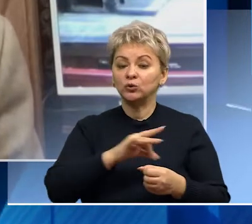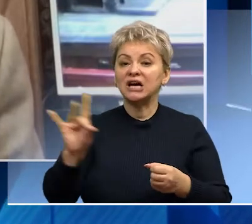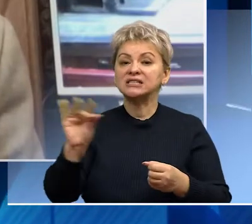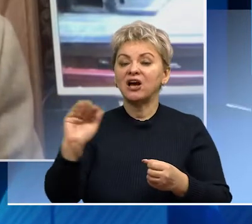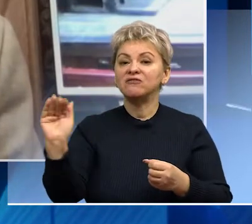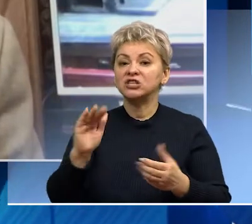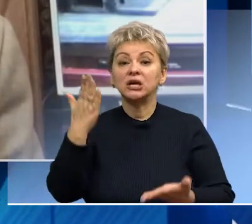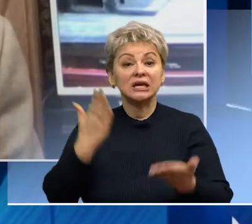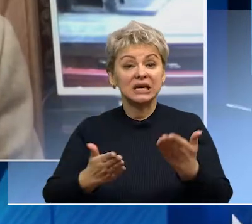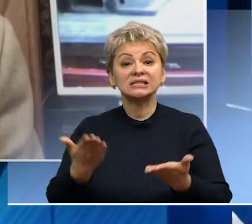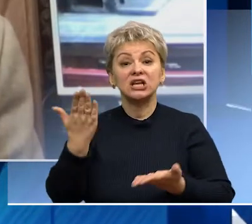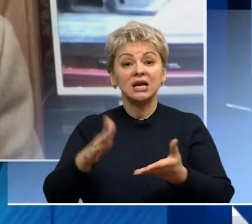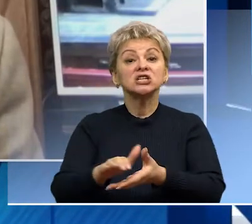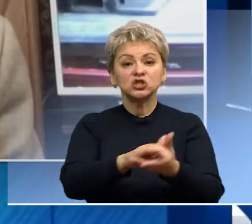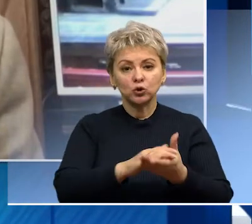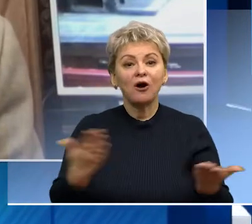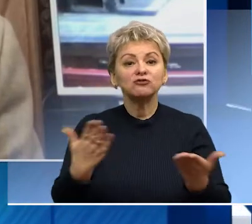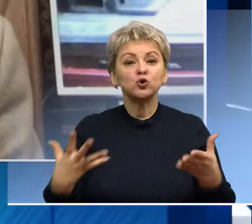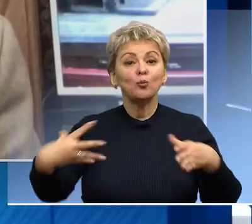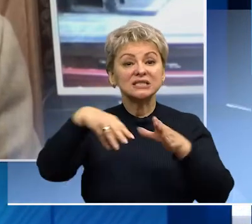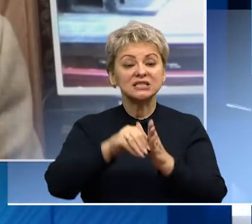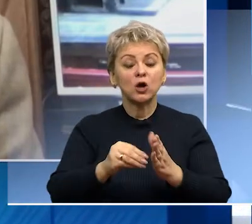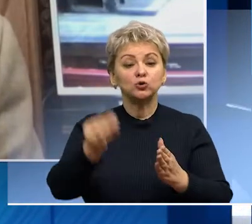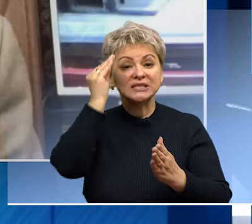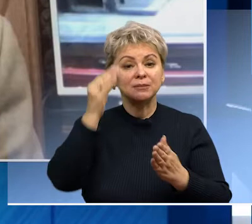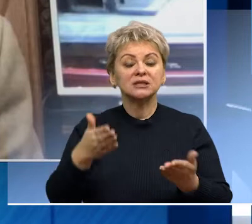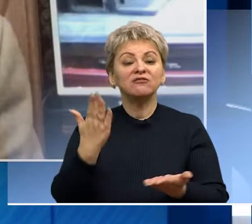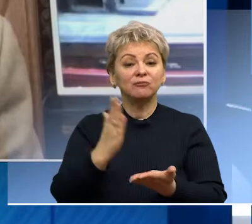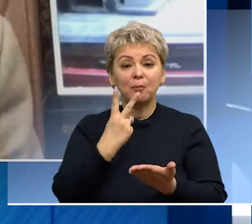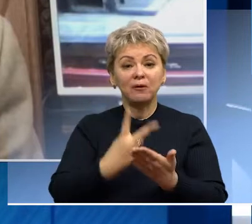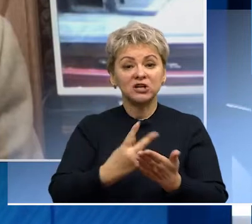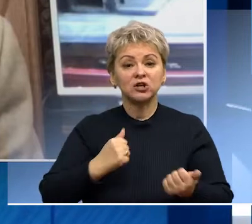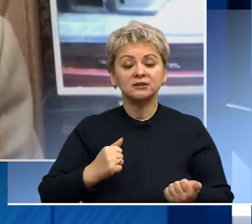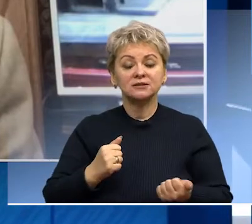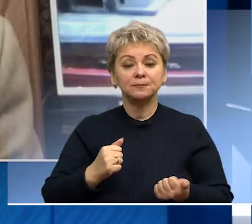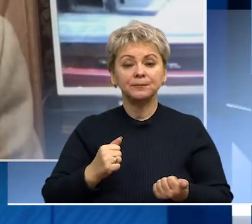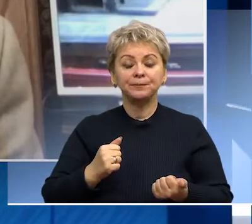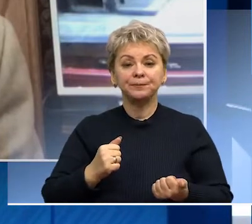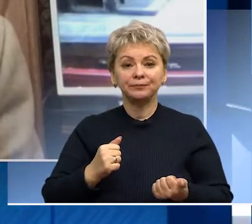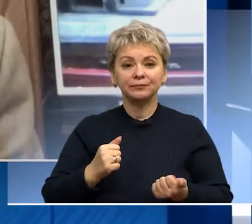субъектов Российской Федерации, и если сотрудничает, то в чем это сотрудничество выражается?